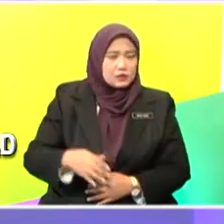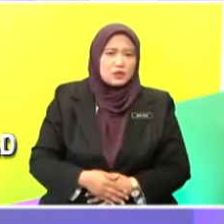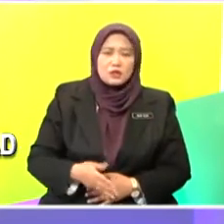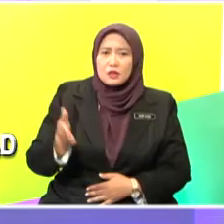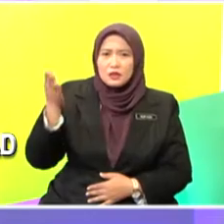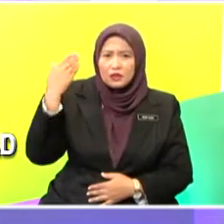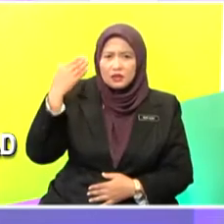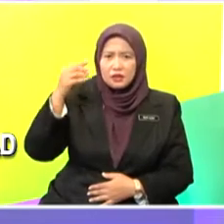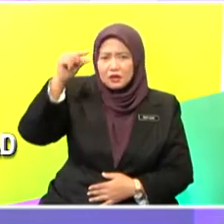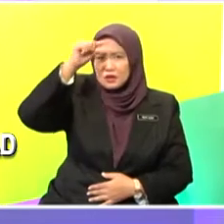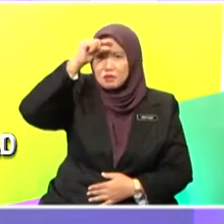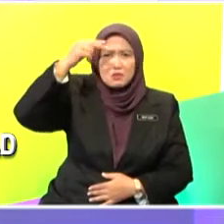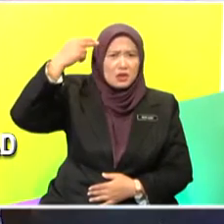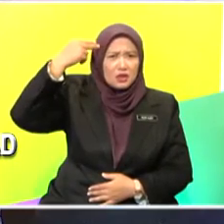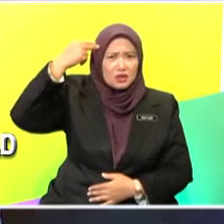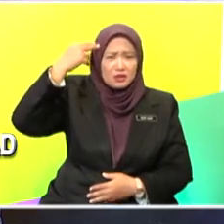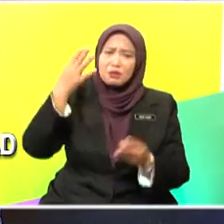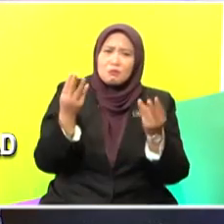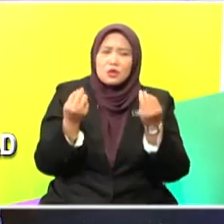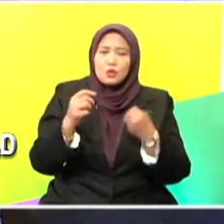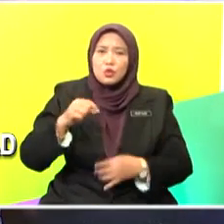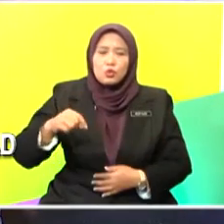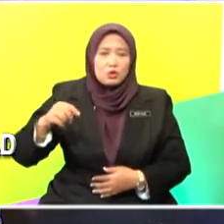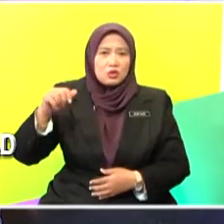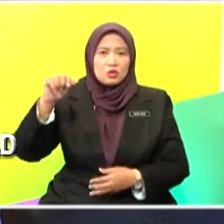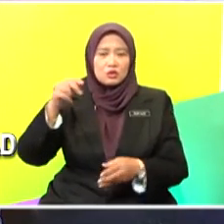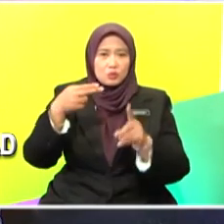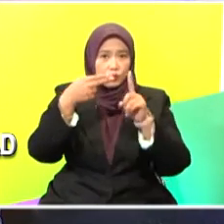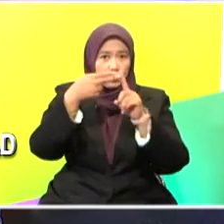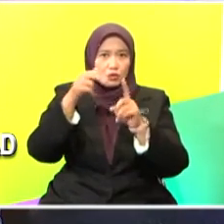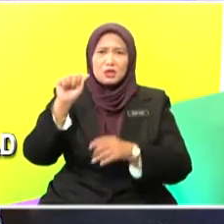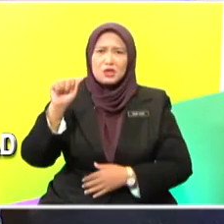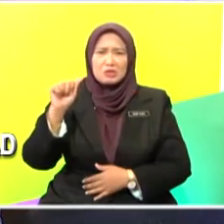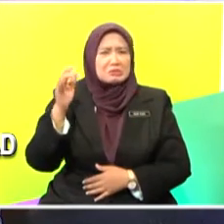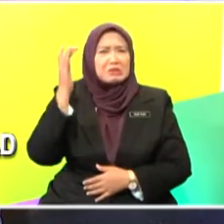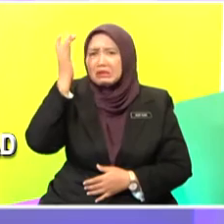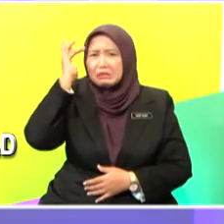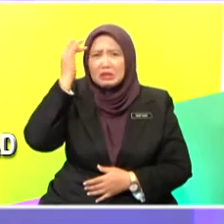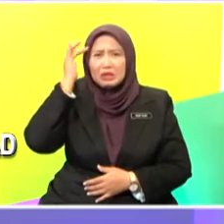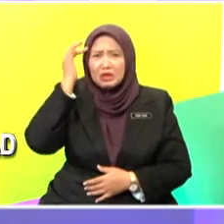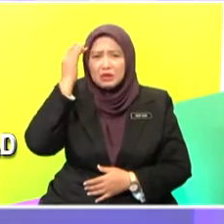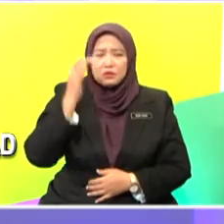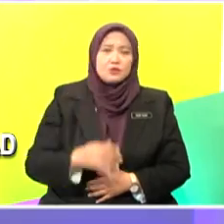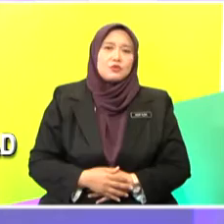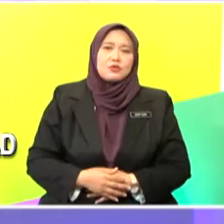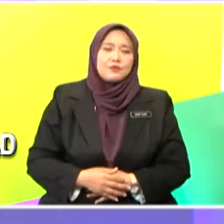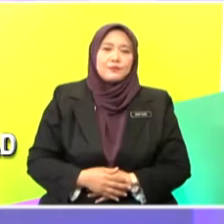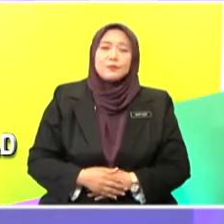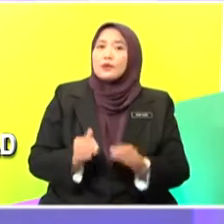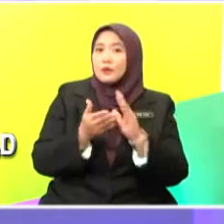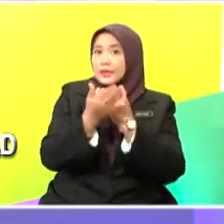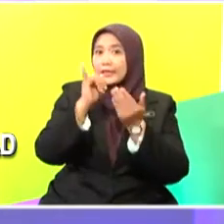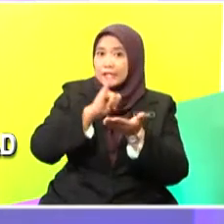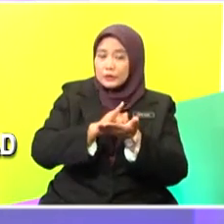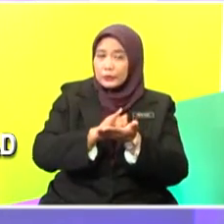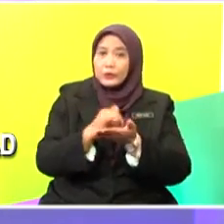A. Betul cikgu, tapi tak jadi sebab tak pandai. Okey, hari ni kita nak